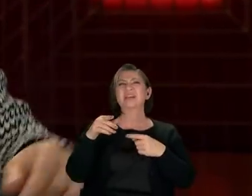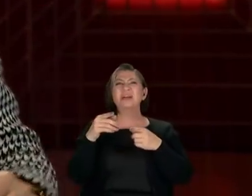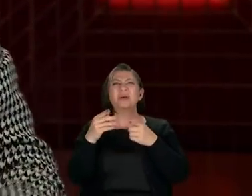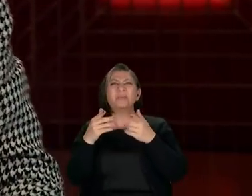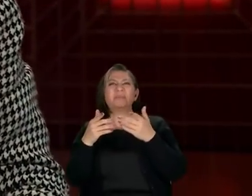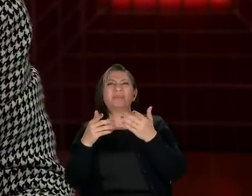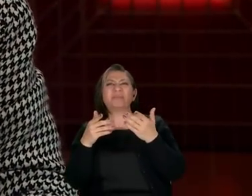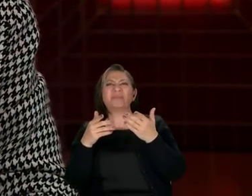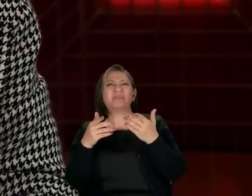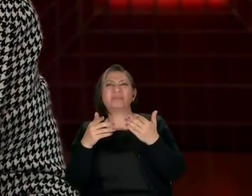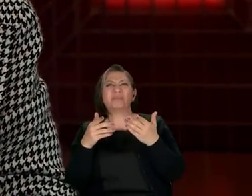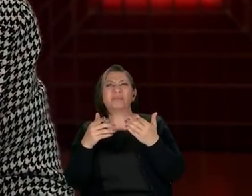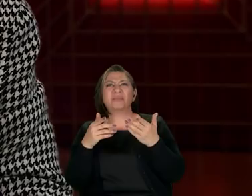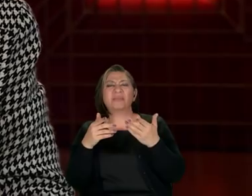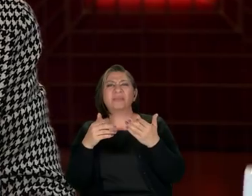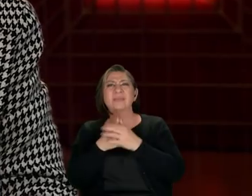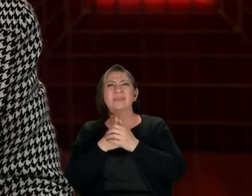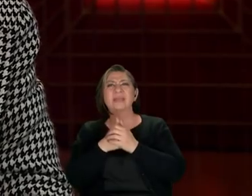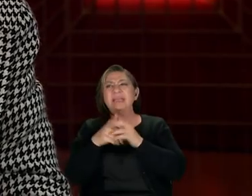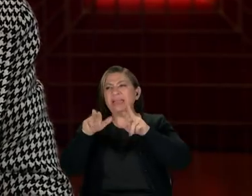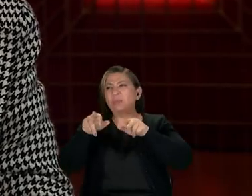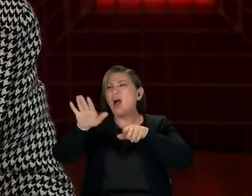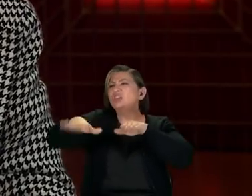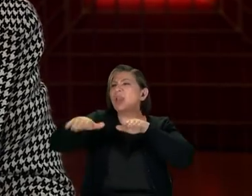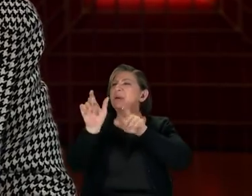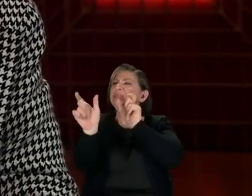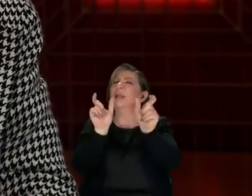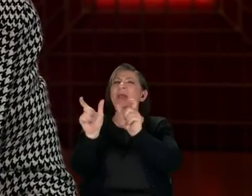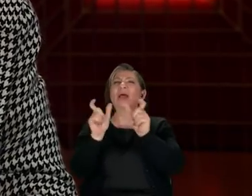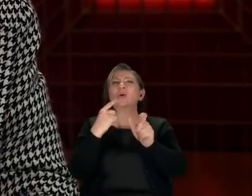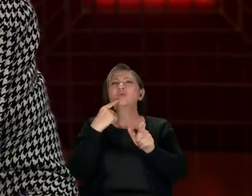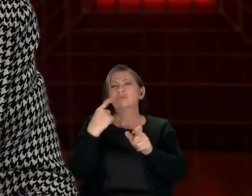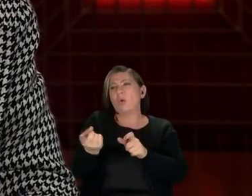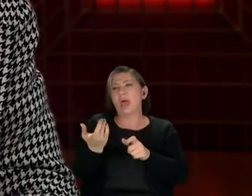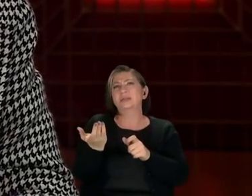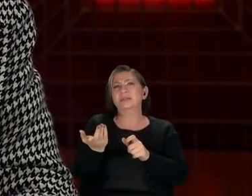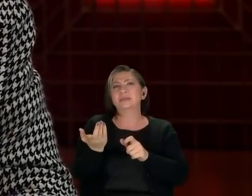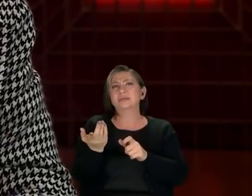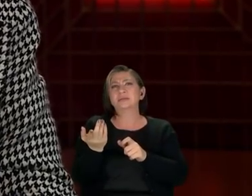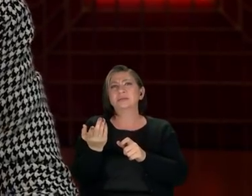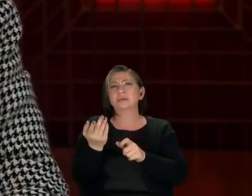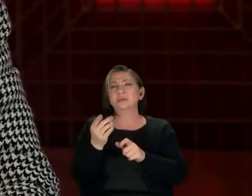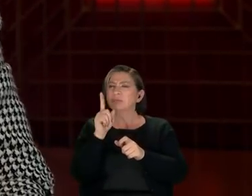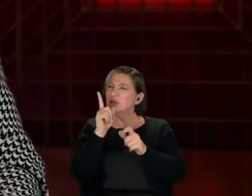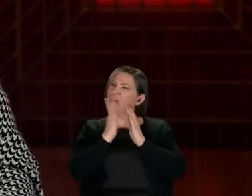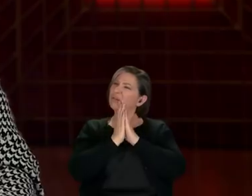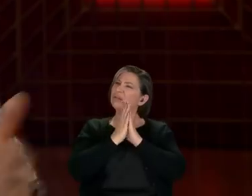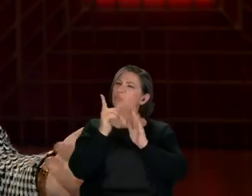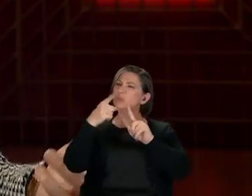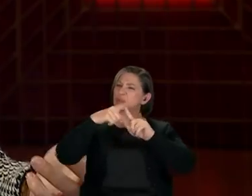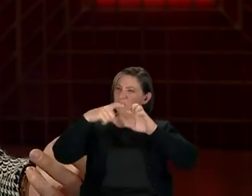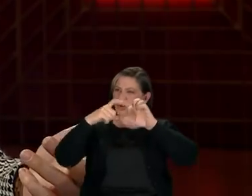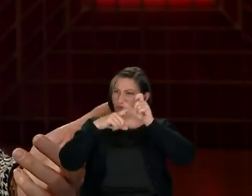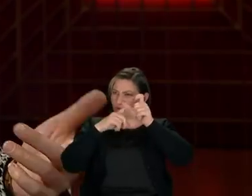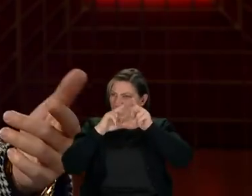oportunist evet, ondan sonra gibi troçkist diye suçluyorlar. Bir dakika ya, hangi troçki ya?